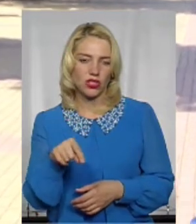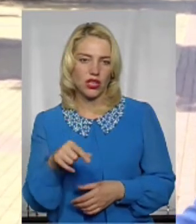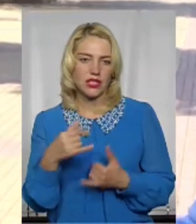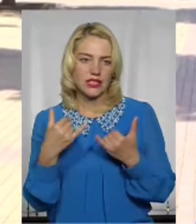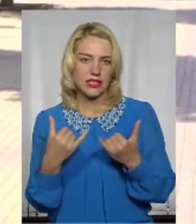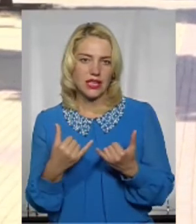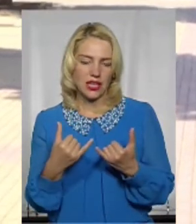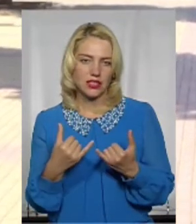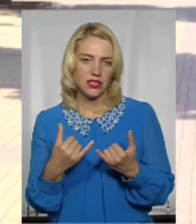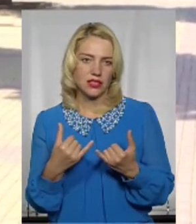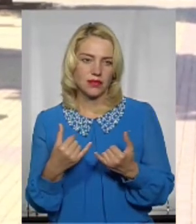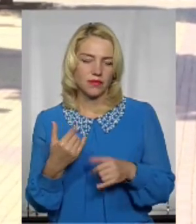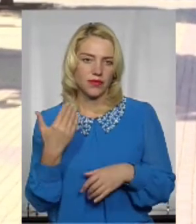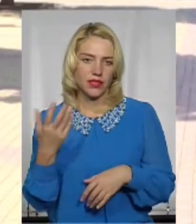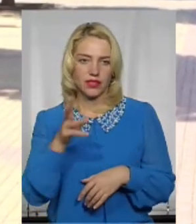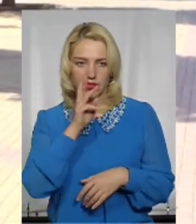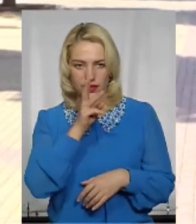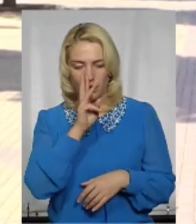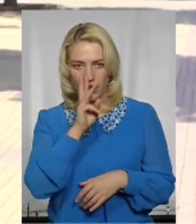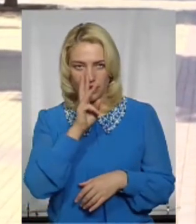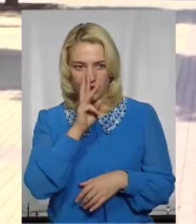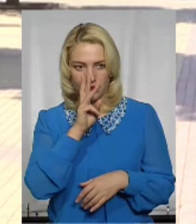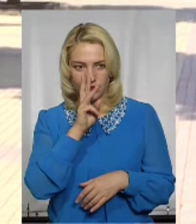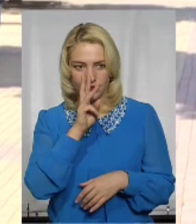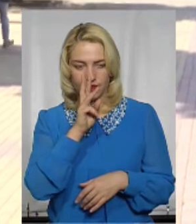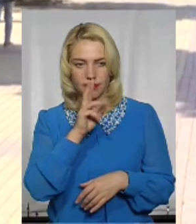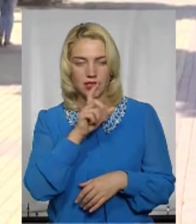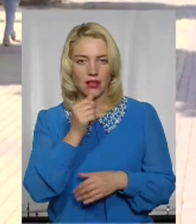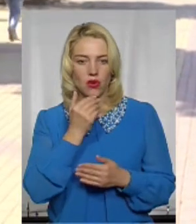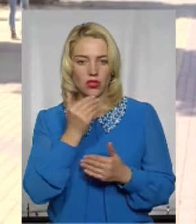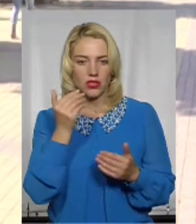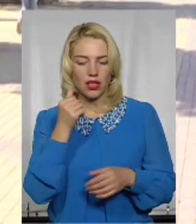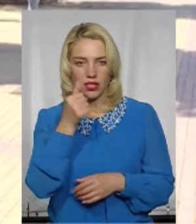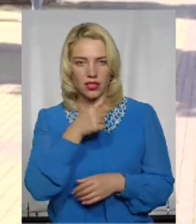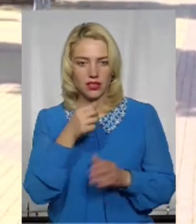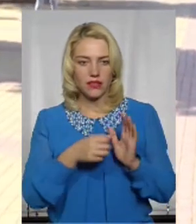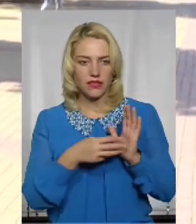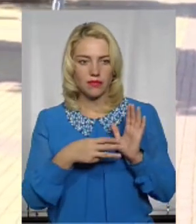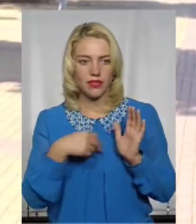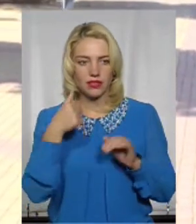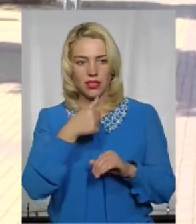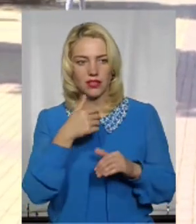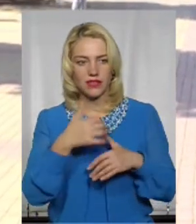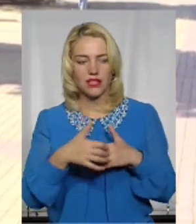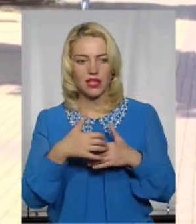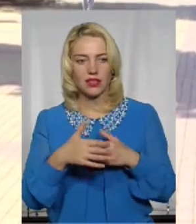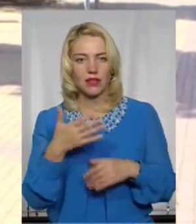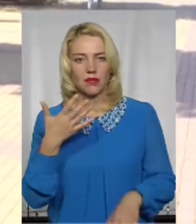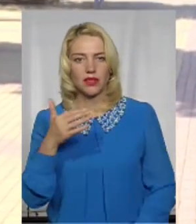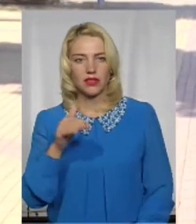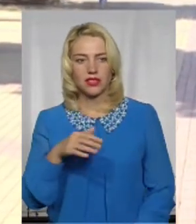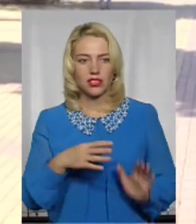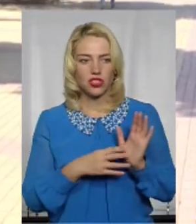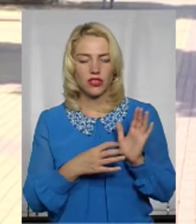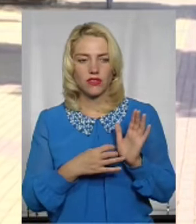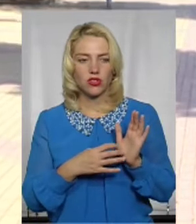зараз її заробітна плата за останній рік, за 18-й рік, в середньому за місяць 5900. Ну,